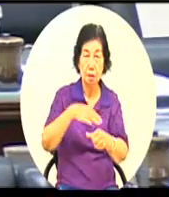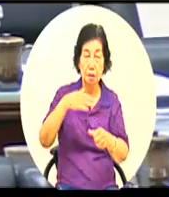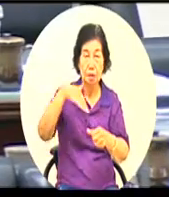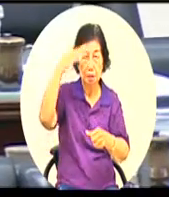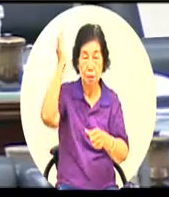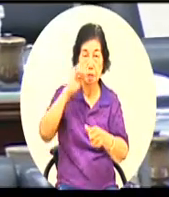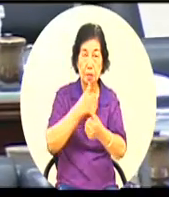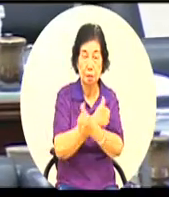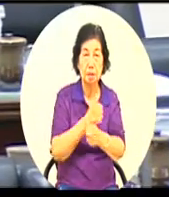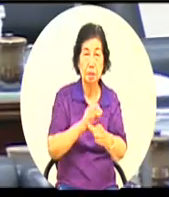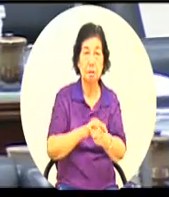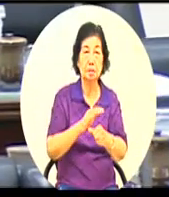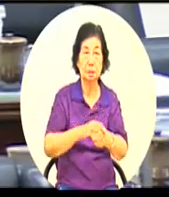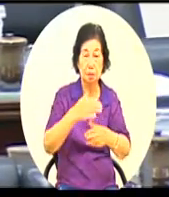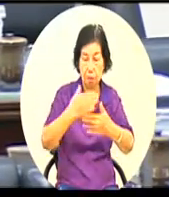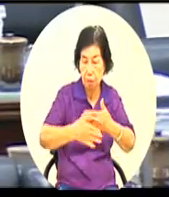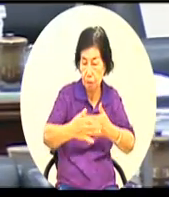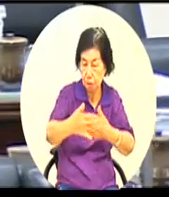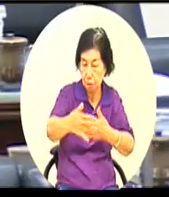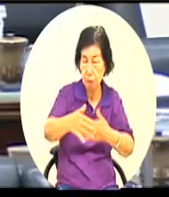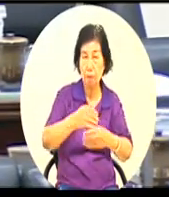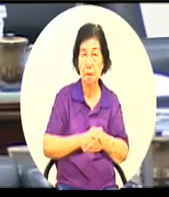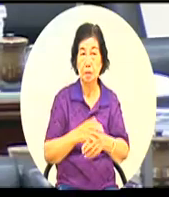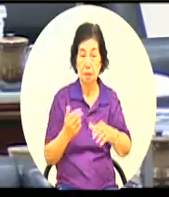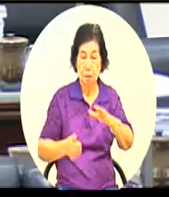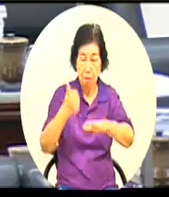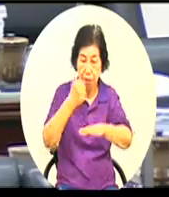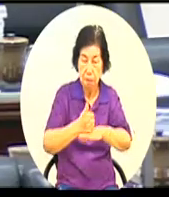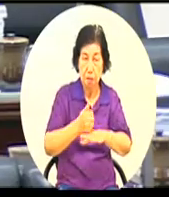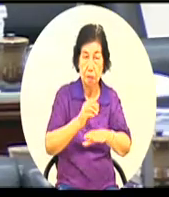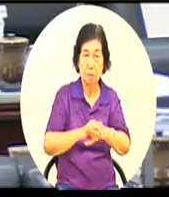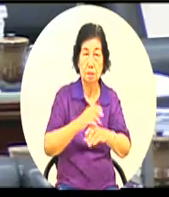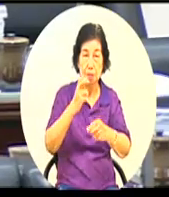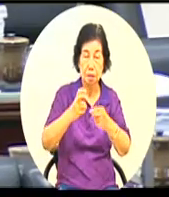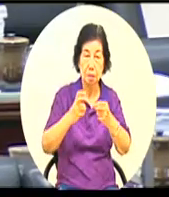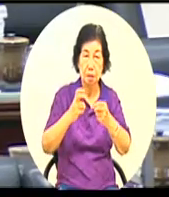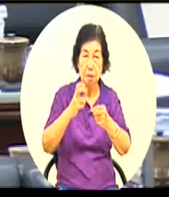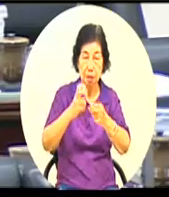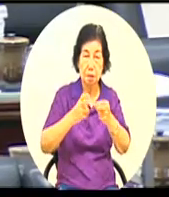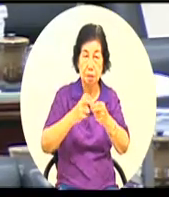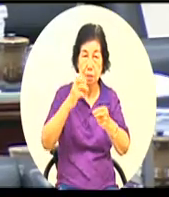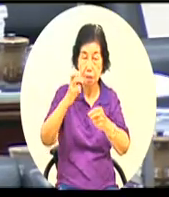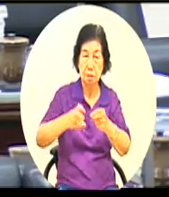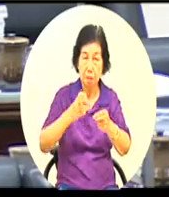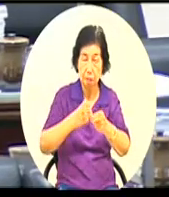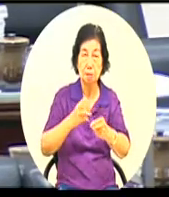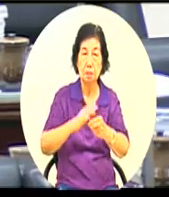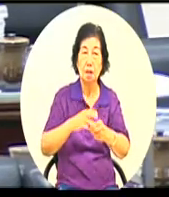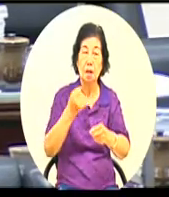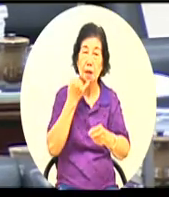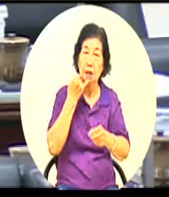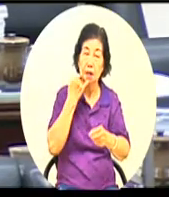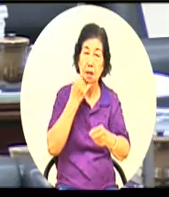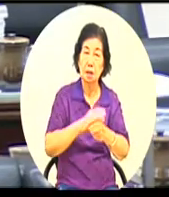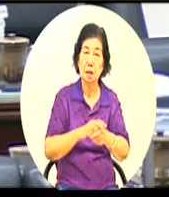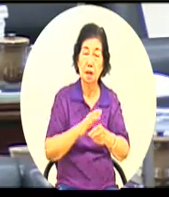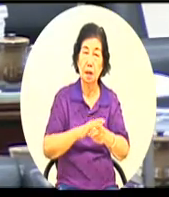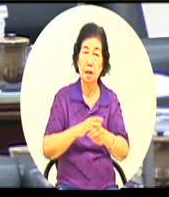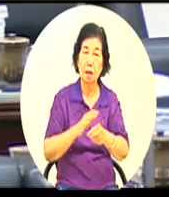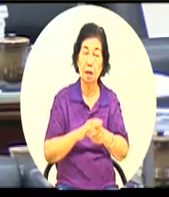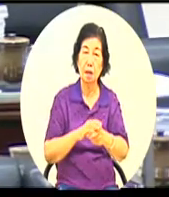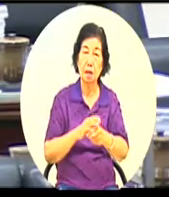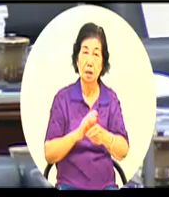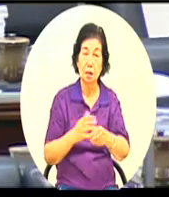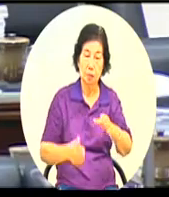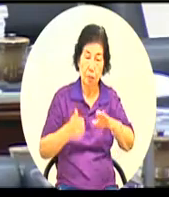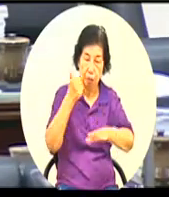一路行来，我做二三十年啊，好不容易有要出气啊。我这个白来争